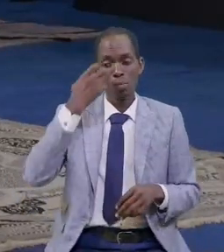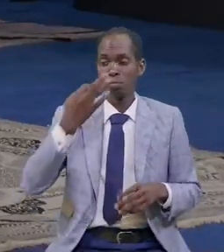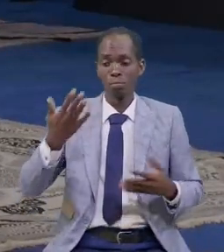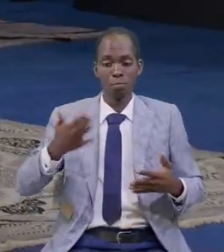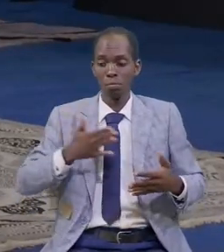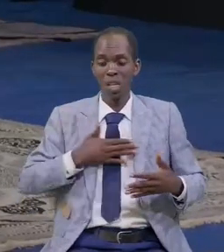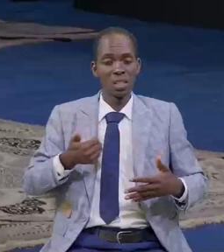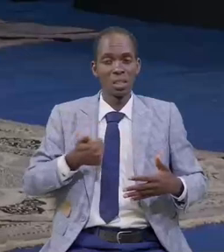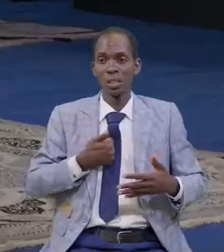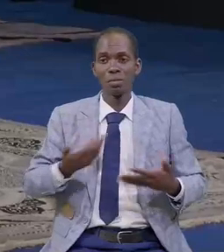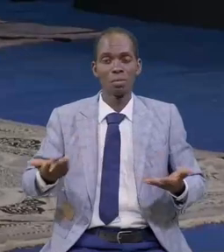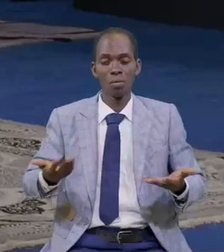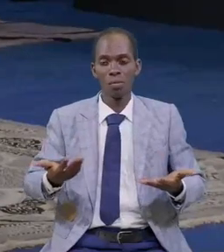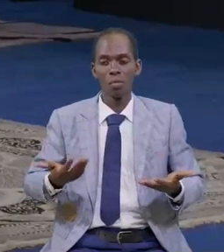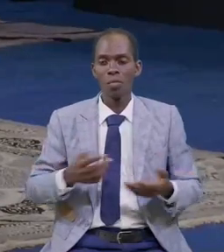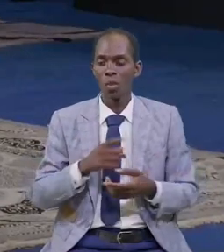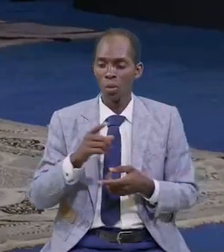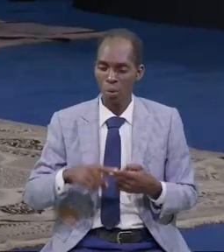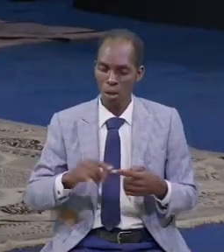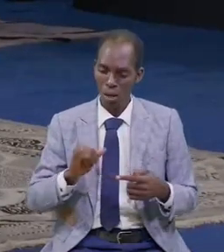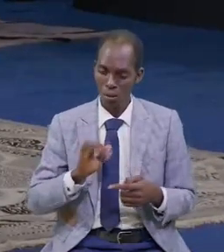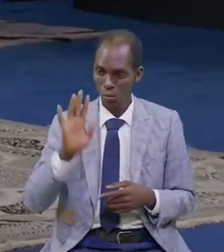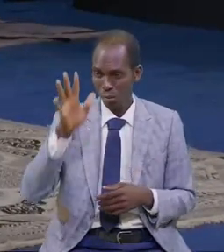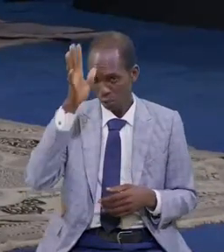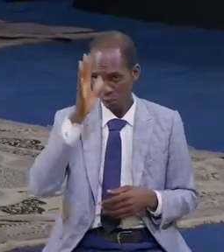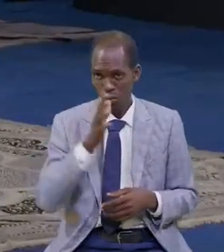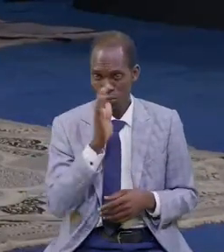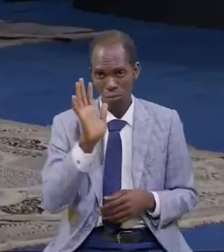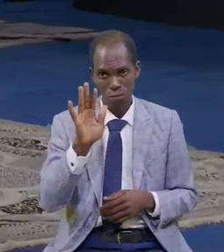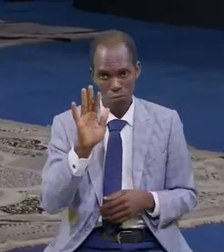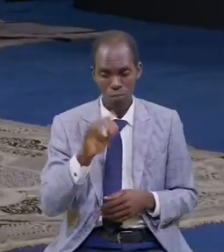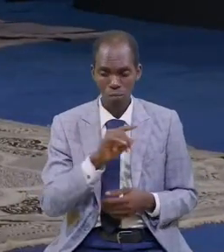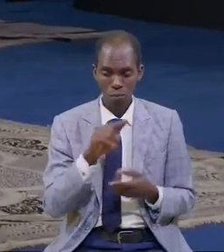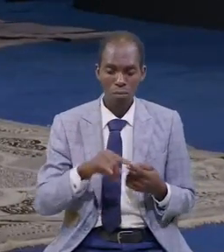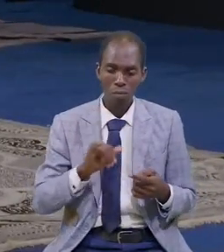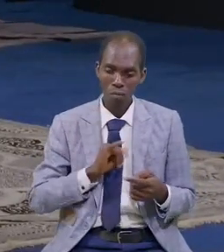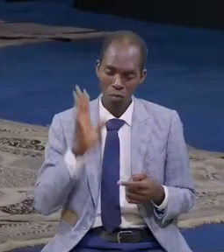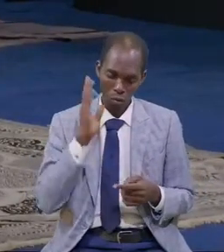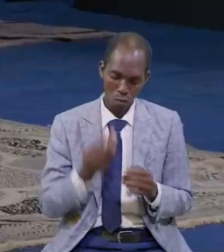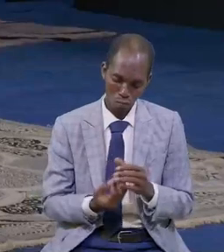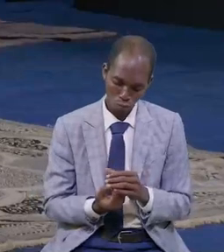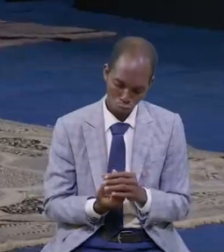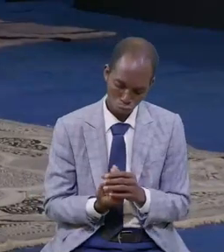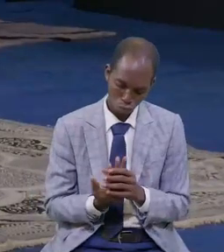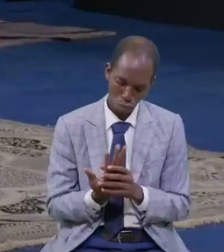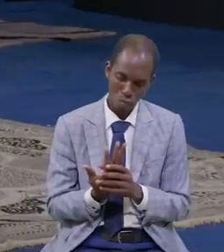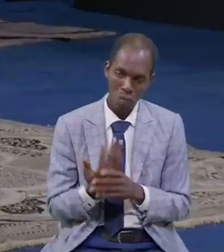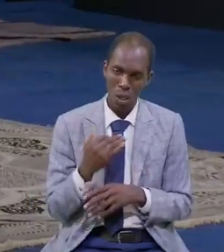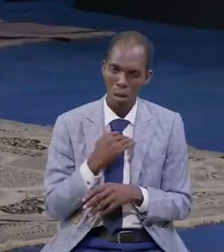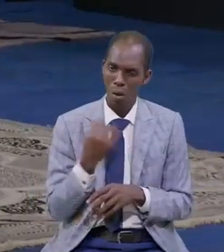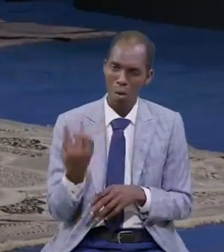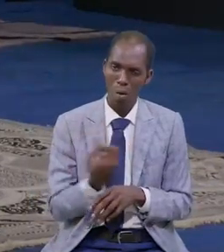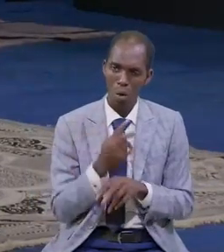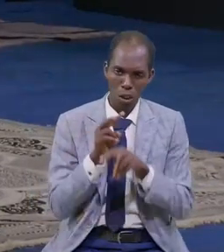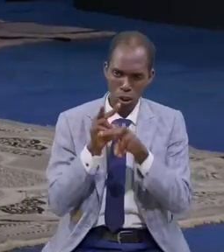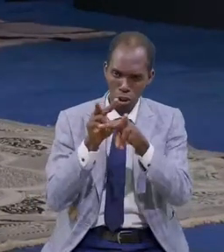papa et de maman comme je je grandis je voyais ce que papa faisait